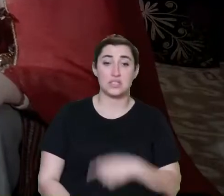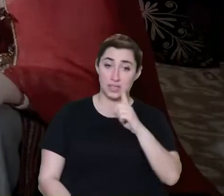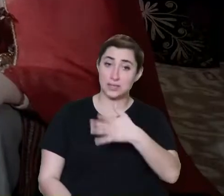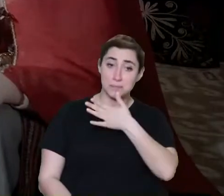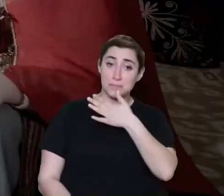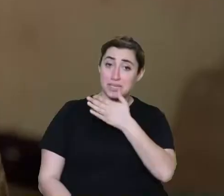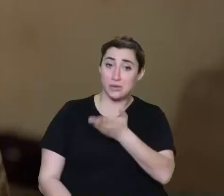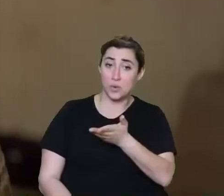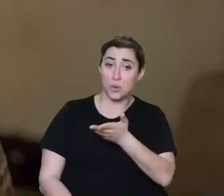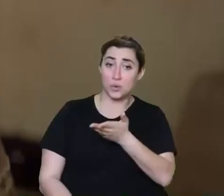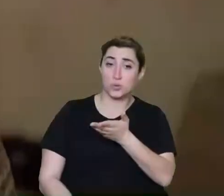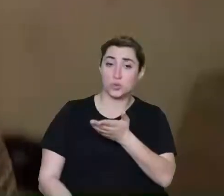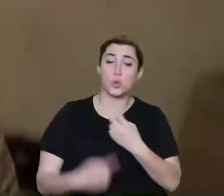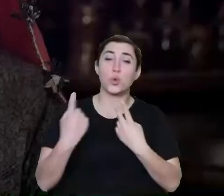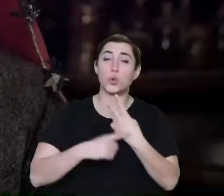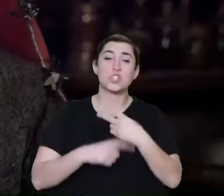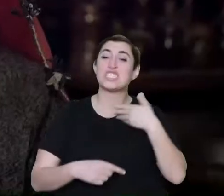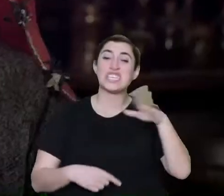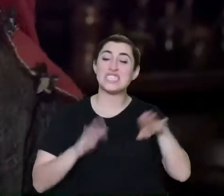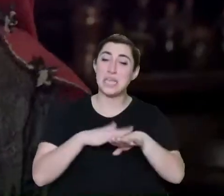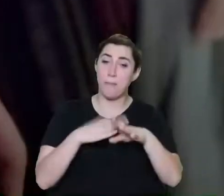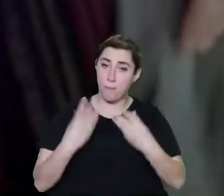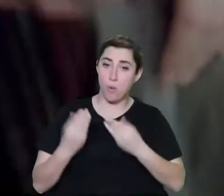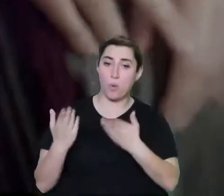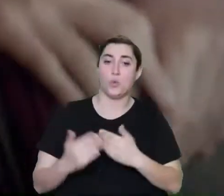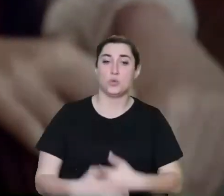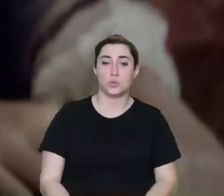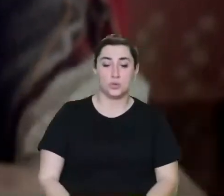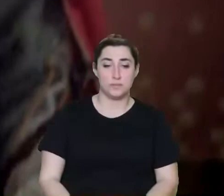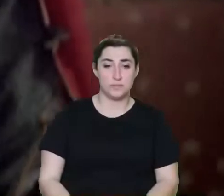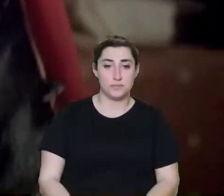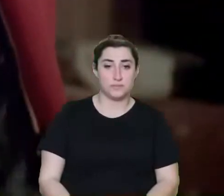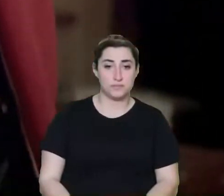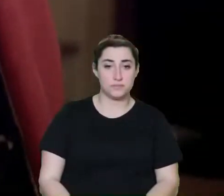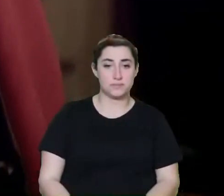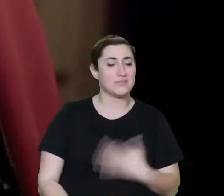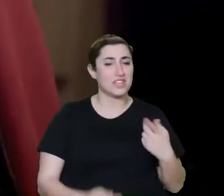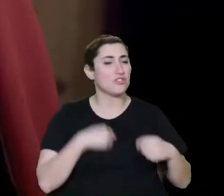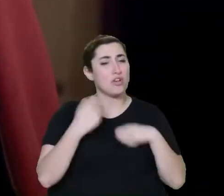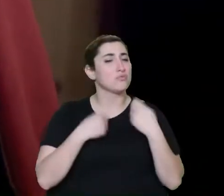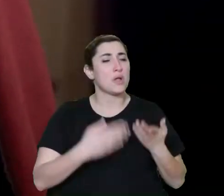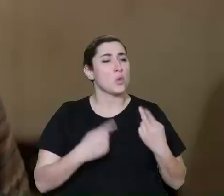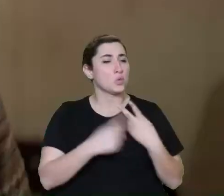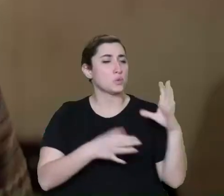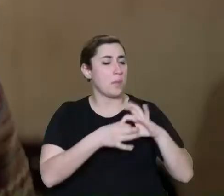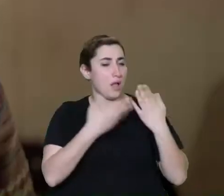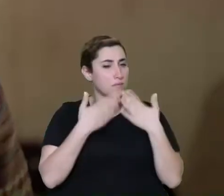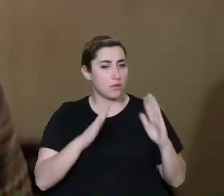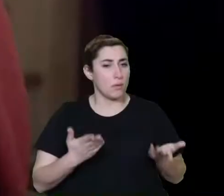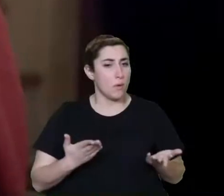Sen de bilirsin işte. Yunus'un gidişidir bütün bu hallerine sebep. Ne ilgisi vardır onun ile?